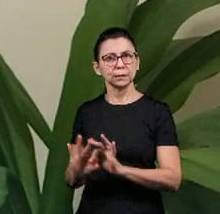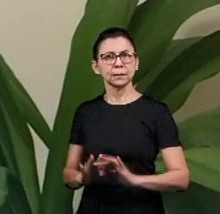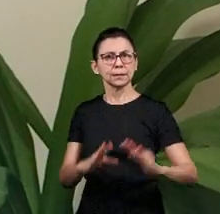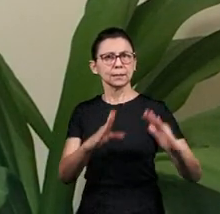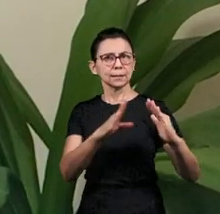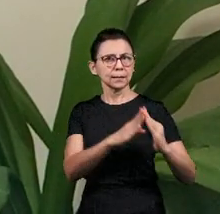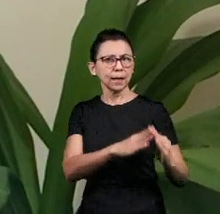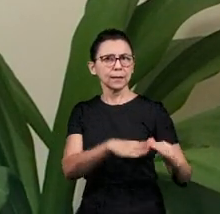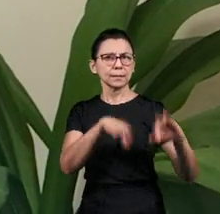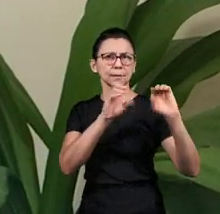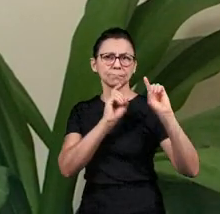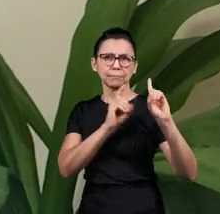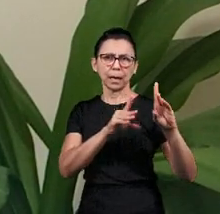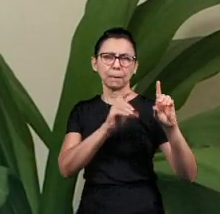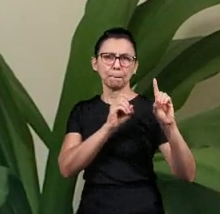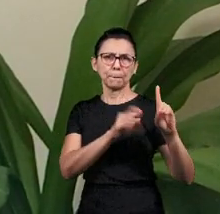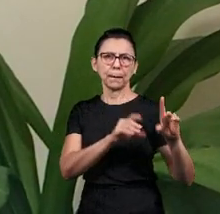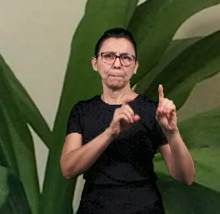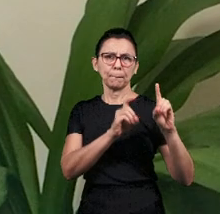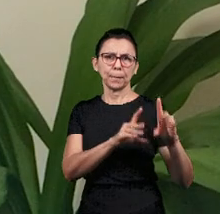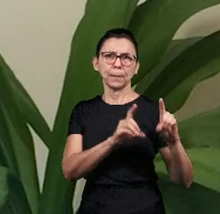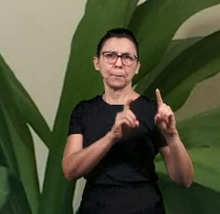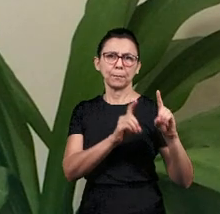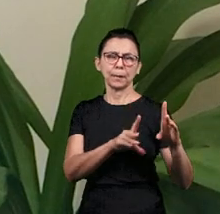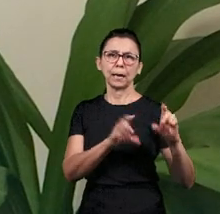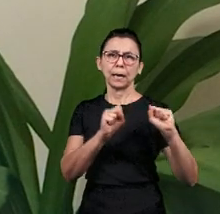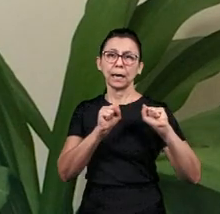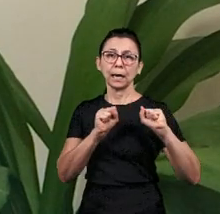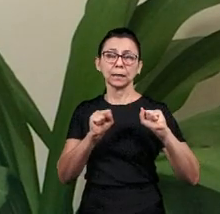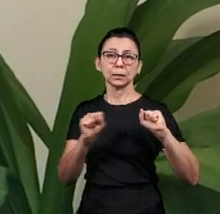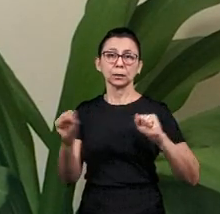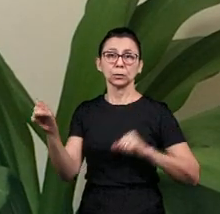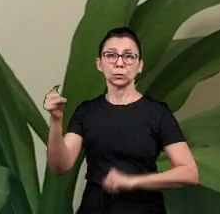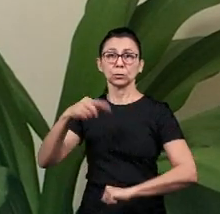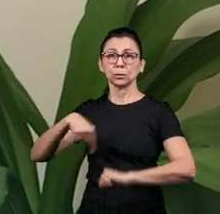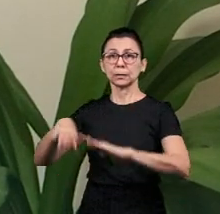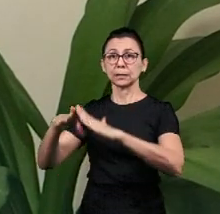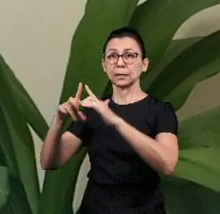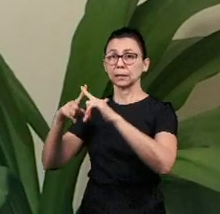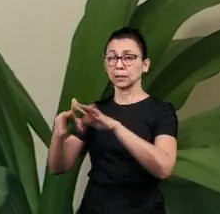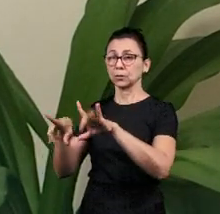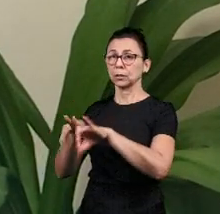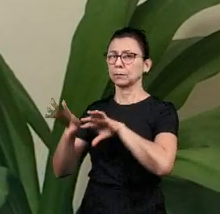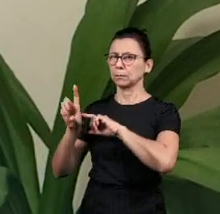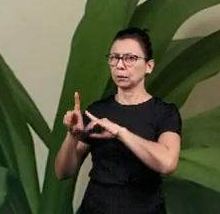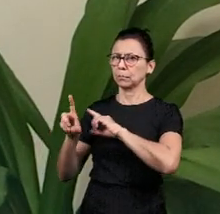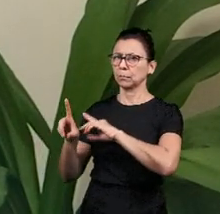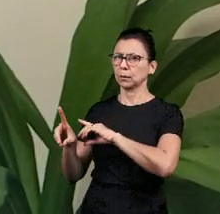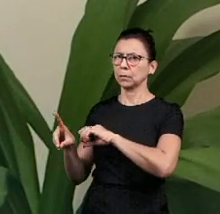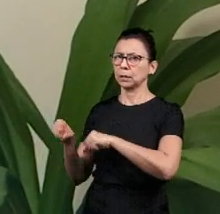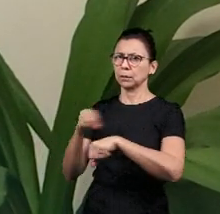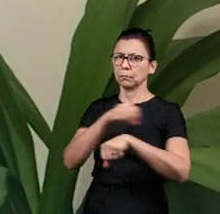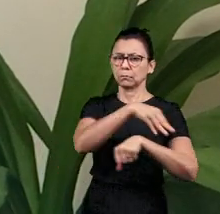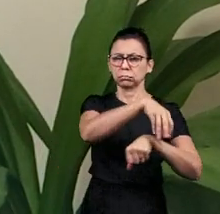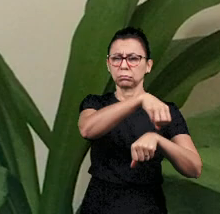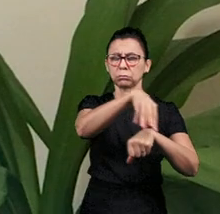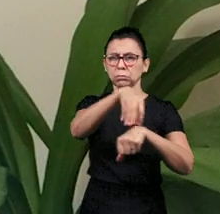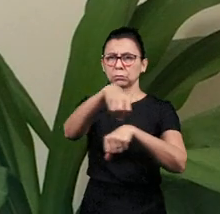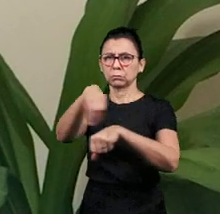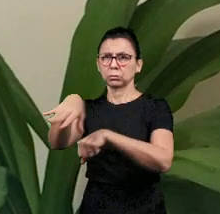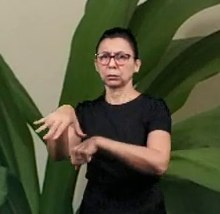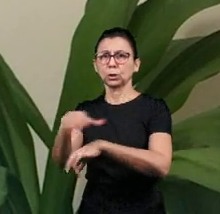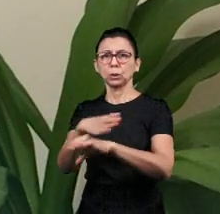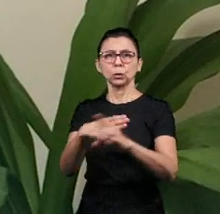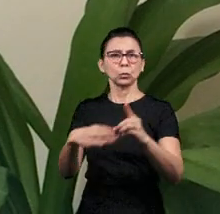maisons, c'était la doctrine dirigée à toute l'Église. Et dans les rassemblements de l'Église, dans les cultes de